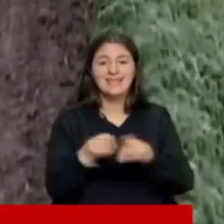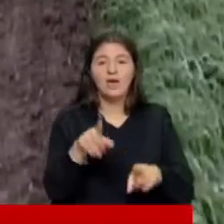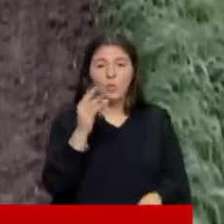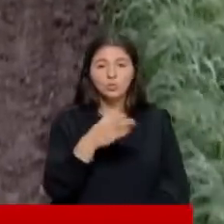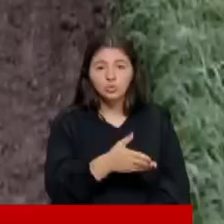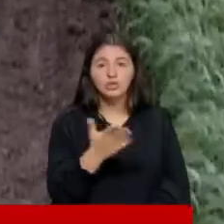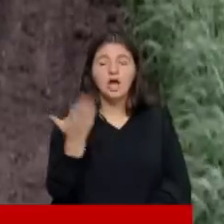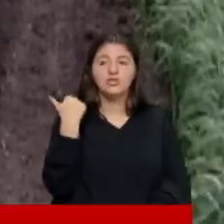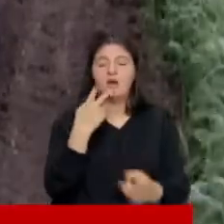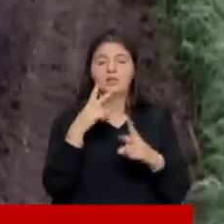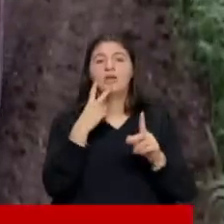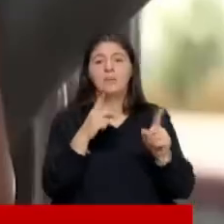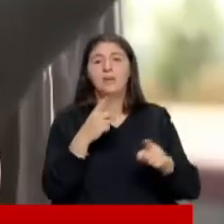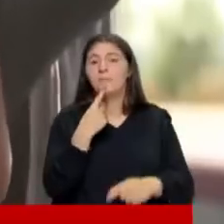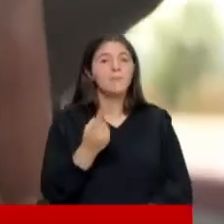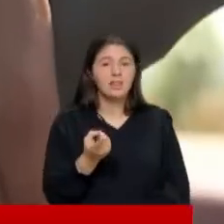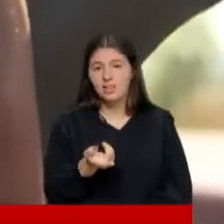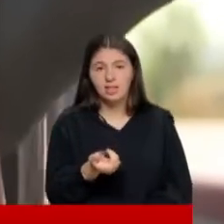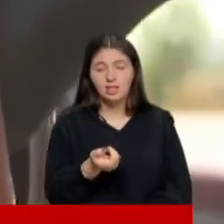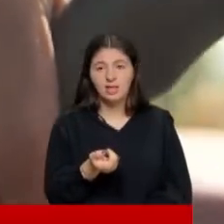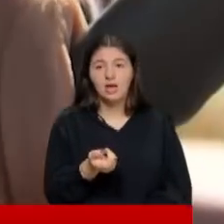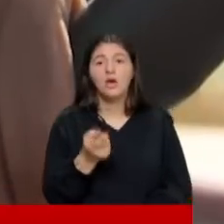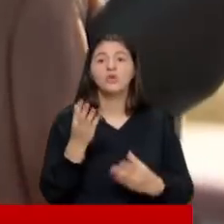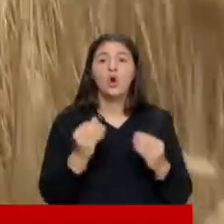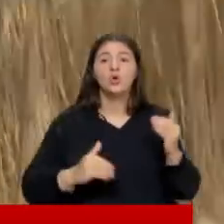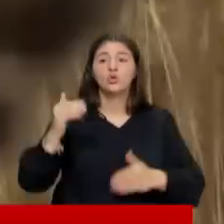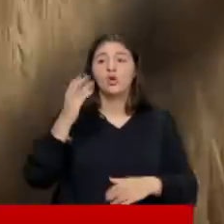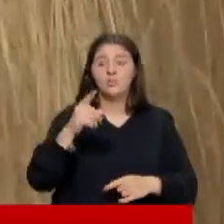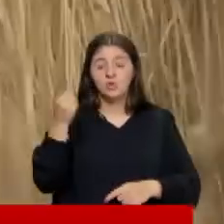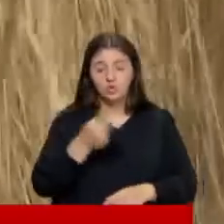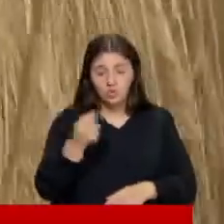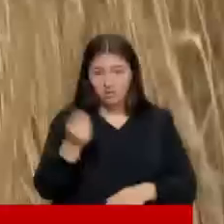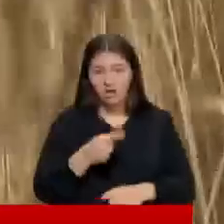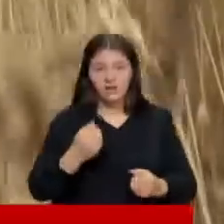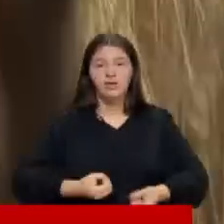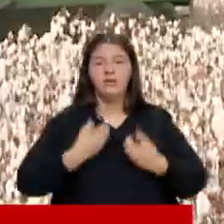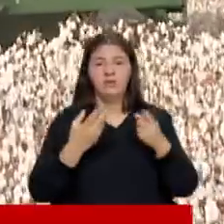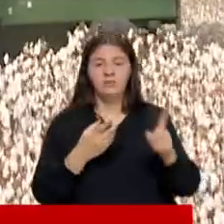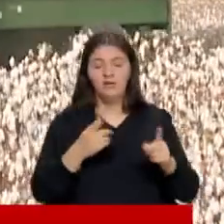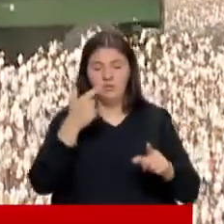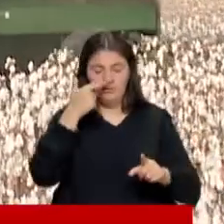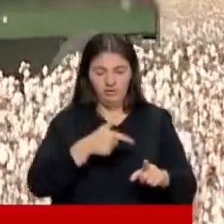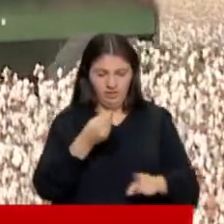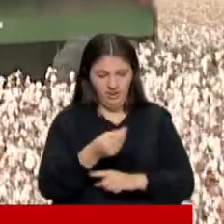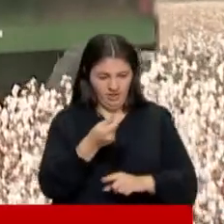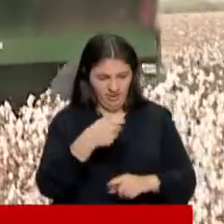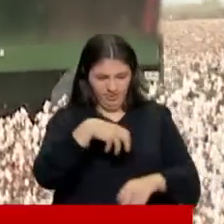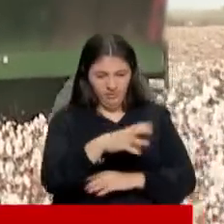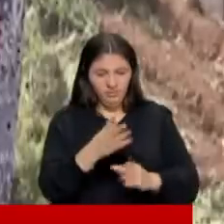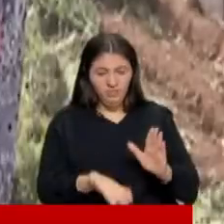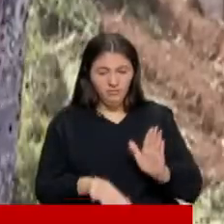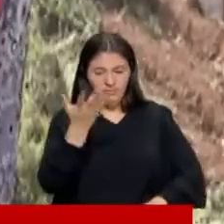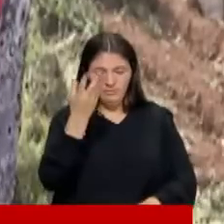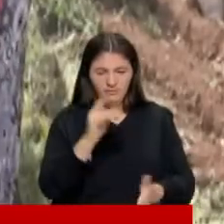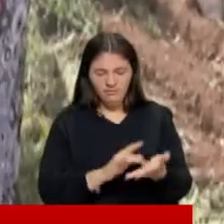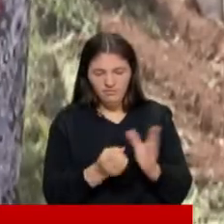geldiğini daha önceki açıklamalarımızda belirtmiştik çok yüksek olan bu olan üreticilerimizin mazotun el değdiği miktarının oldukça yüksek